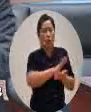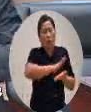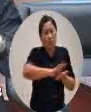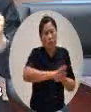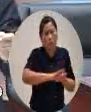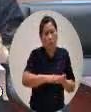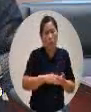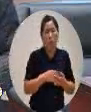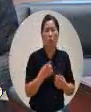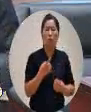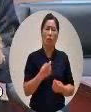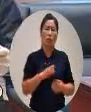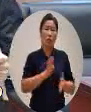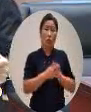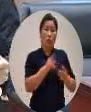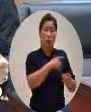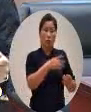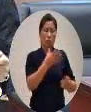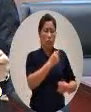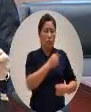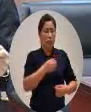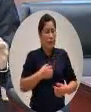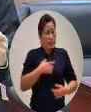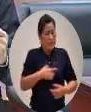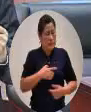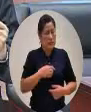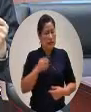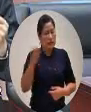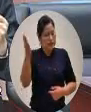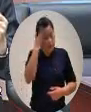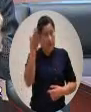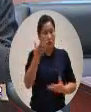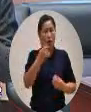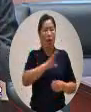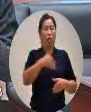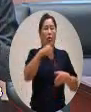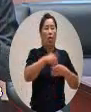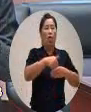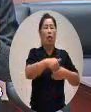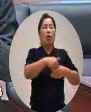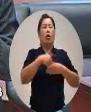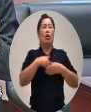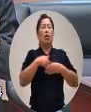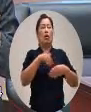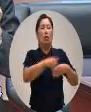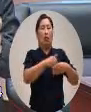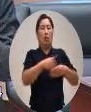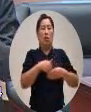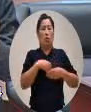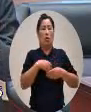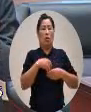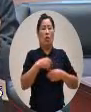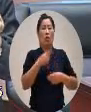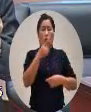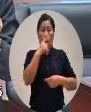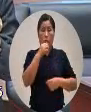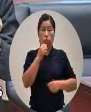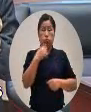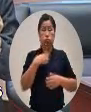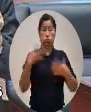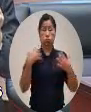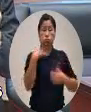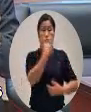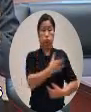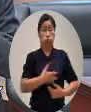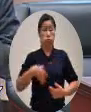還是無怨無悔的一直還是投給我們所以我一直覺得很感觸就是說做為一個政治人物我覺得